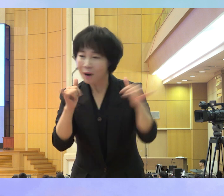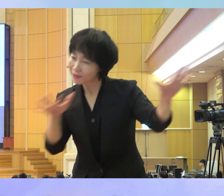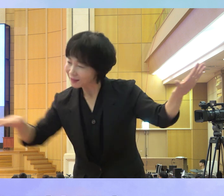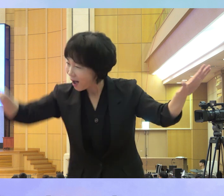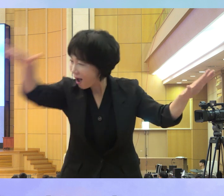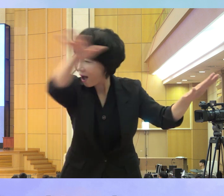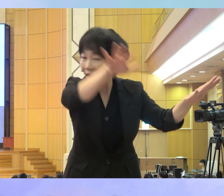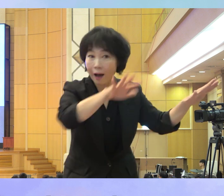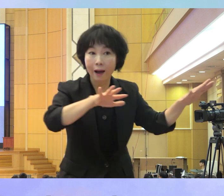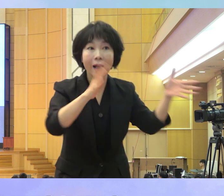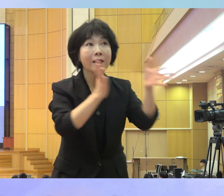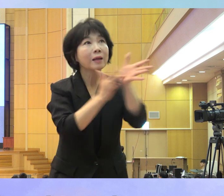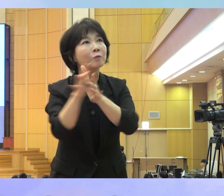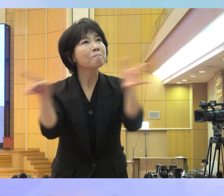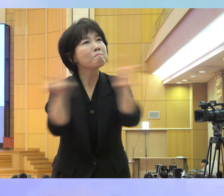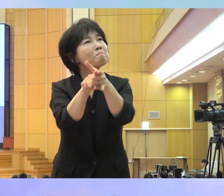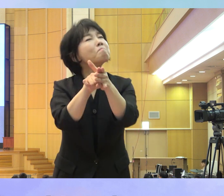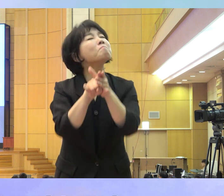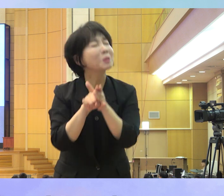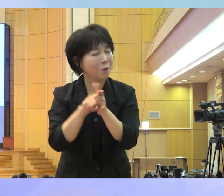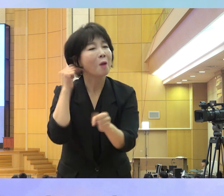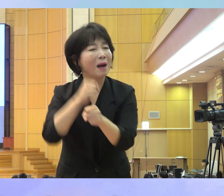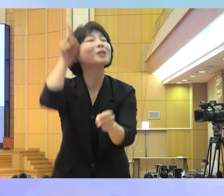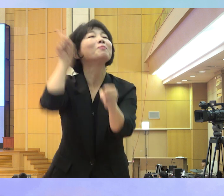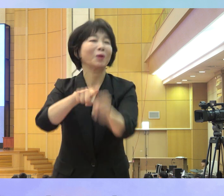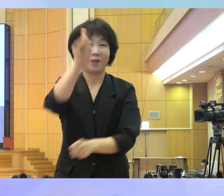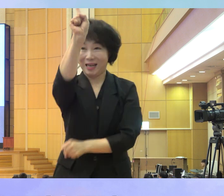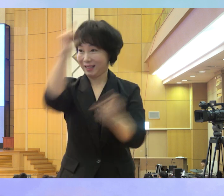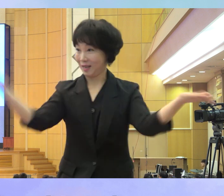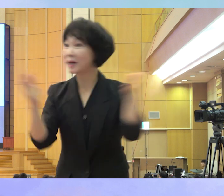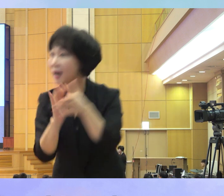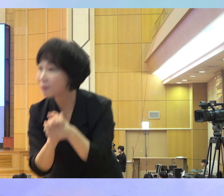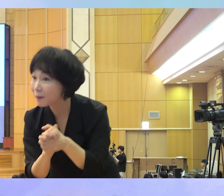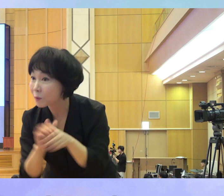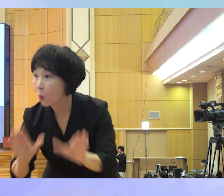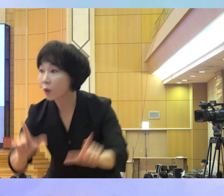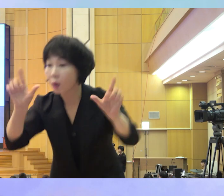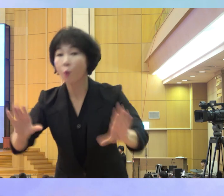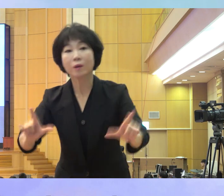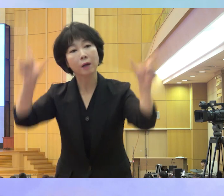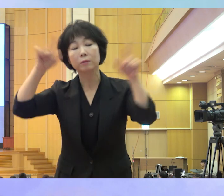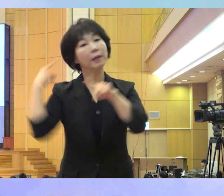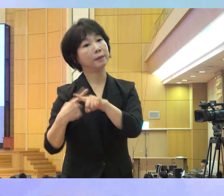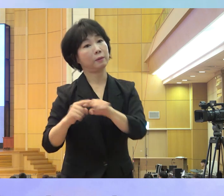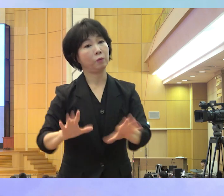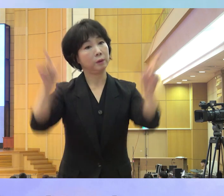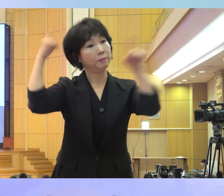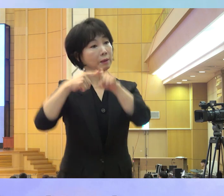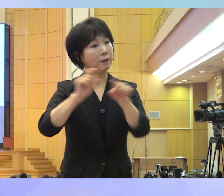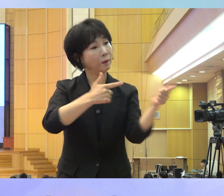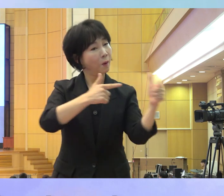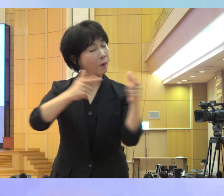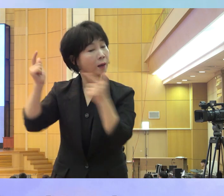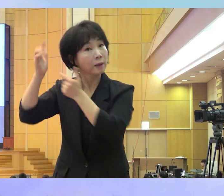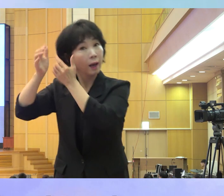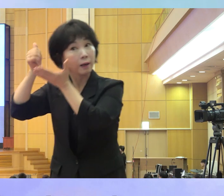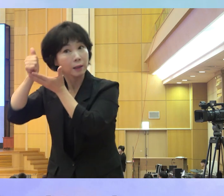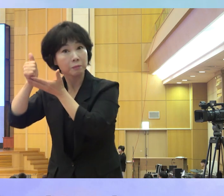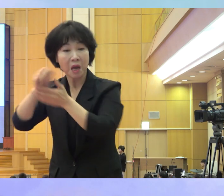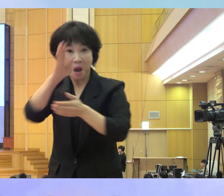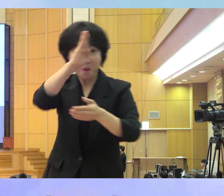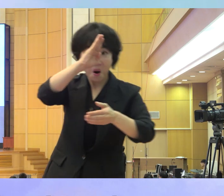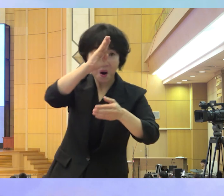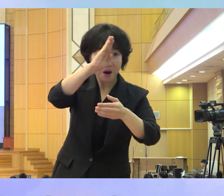사람들이 예수님을 믿도록 하기 위해서입니다. 할렐루야. 오늘날도 마찬가지입니다. 각종 하나님께서 병든